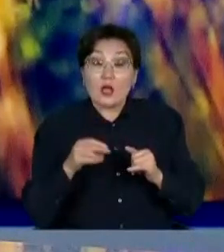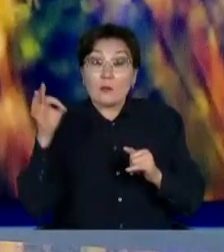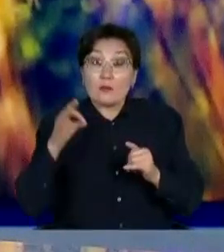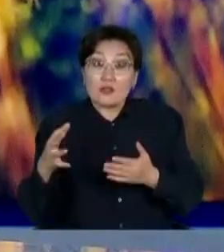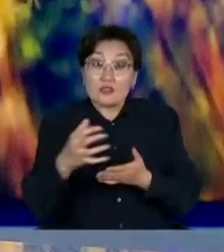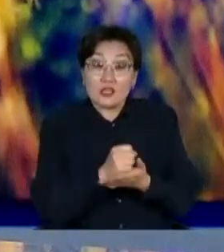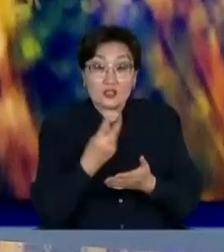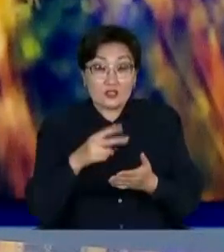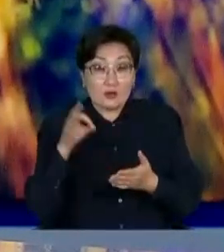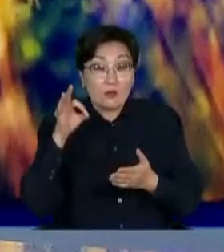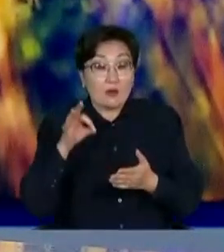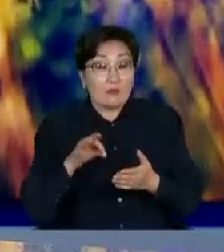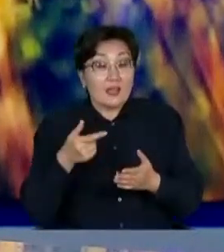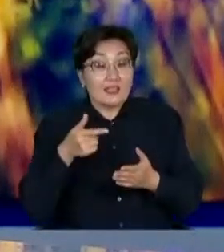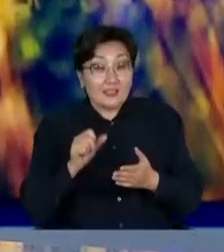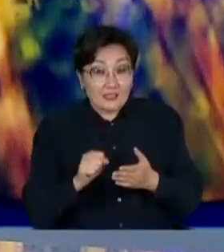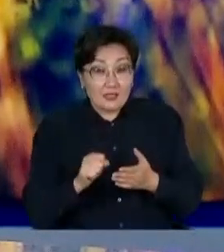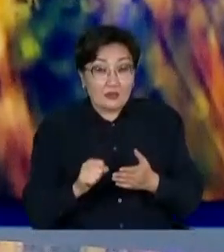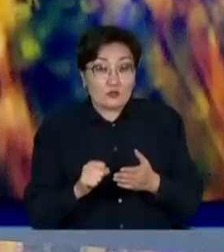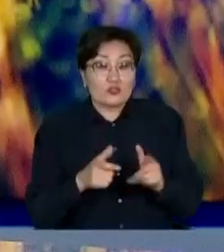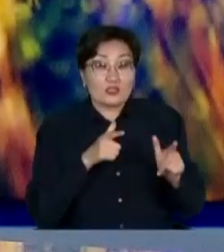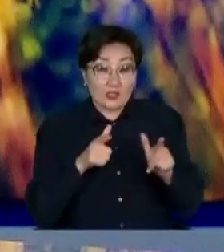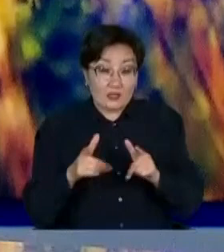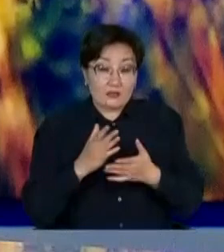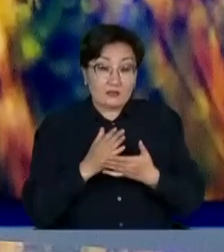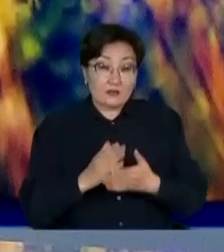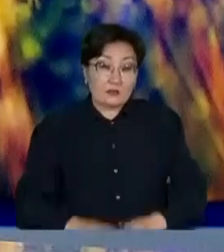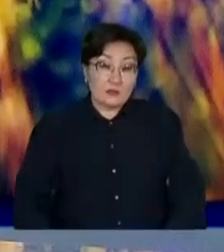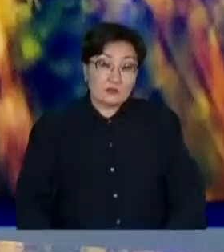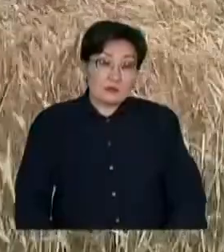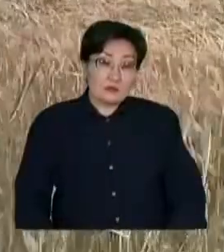20000 гектары бастырылған екен. Тақырыпты өңірдегі тілшіміз толықтырады.